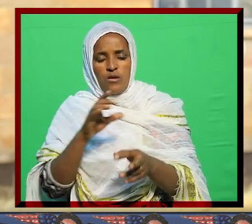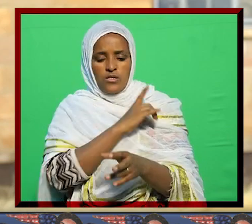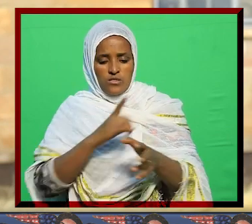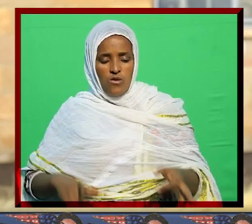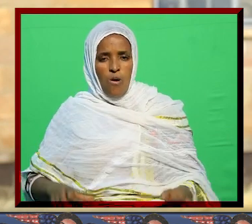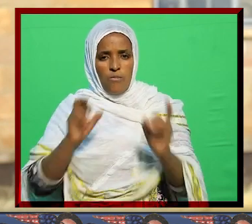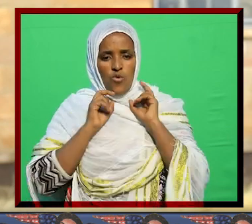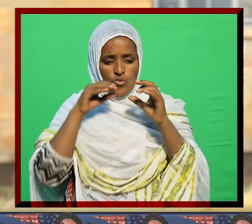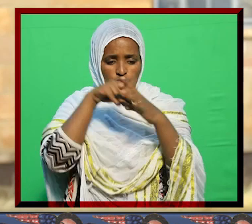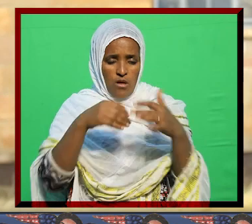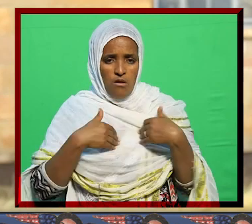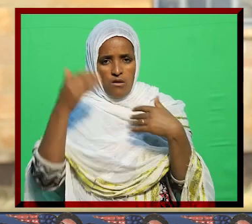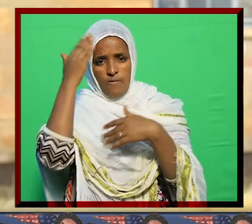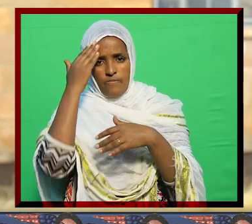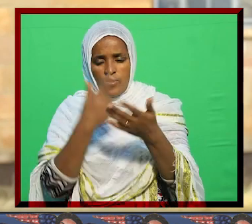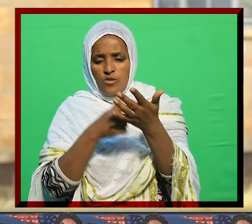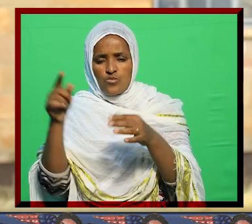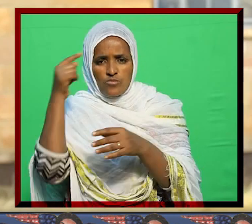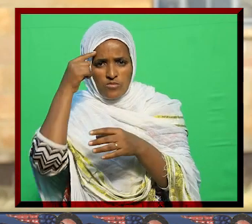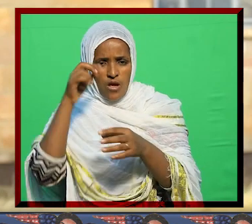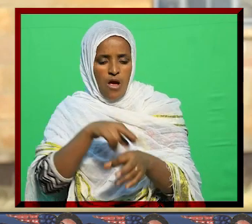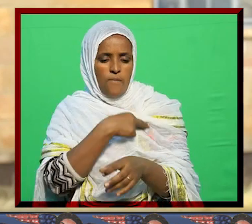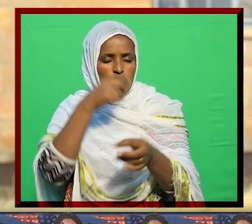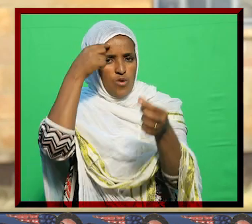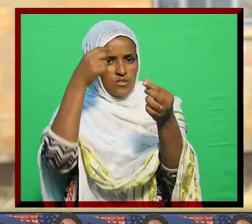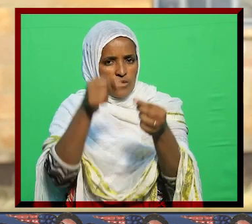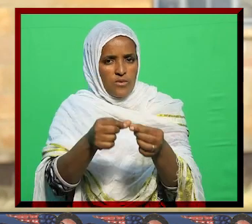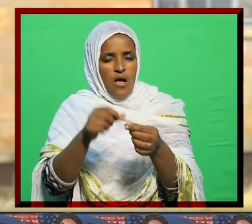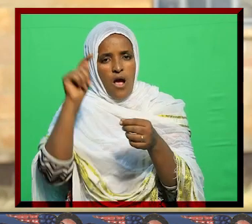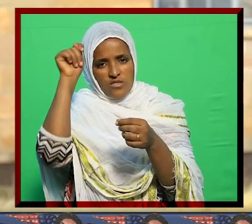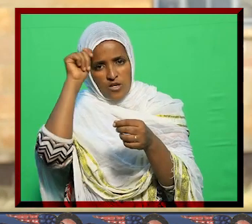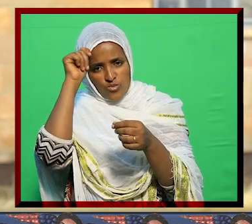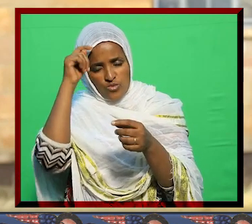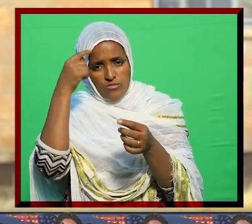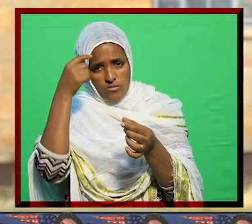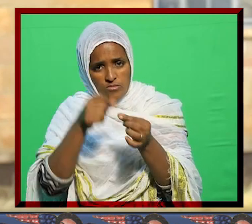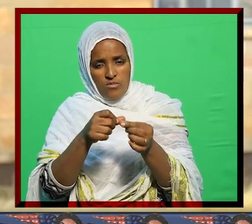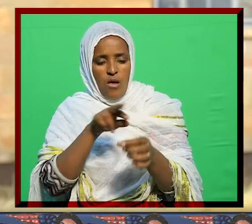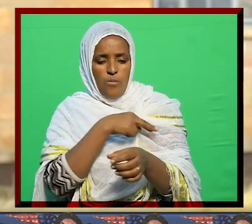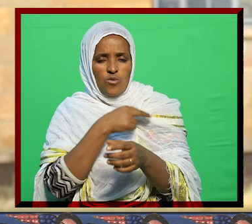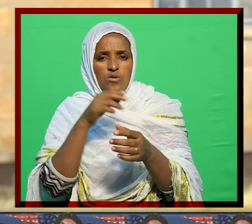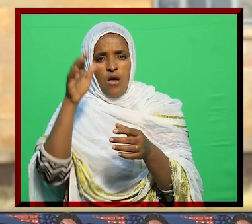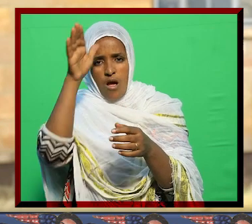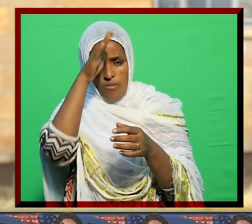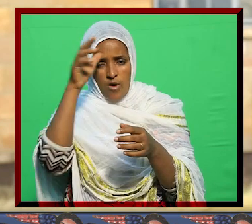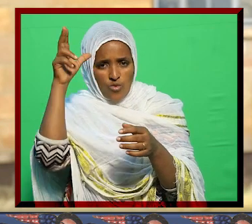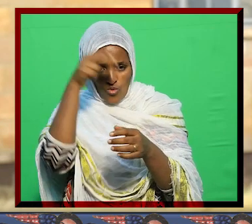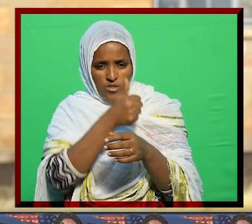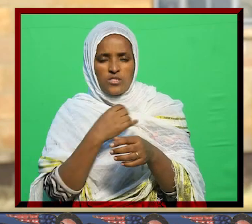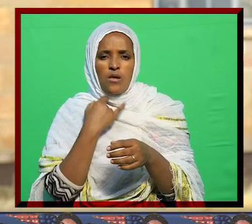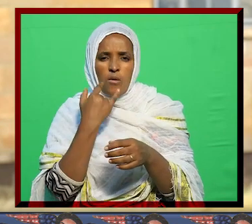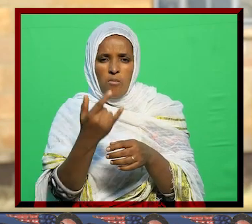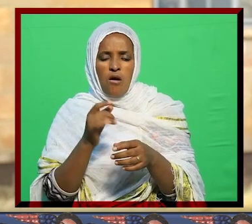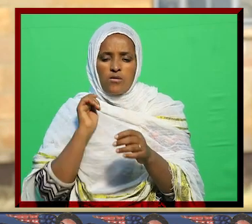ክርስትናው በህይወታችን እንዳለ እናውቀዋለን። እነሱን ቀርሎስን ስናስብ ሃይማኖቱን እንደምናስበው፣ አትናቴዎስን ስናስብ ሃይማኖቱን እናስበው፣ አባ ጊዮርጊስ ስናስብ